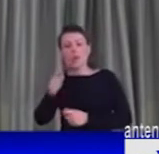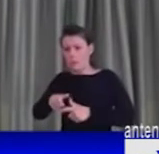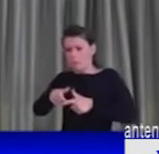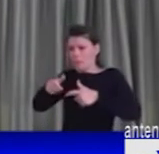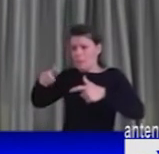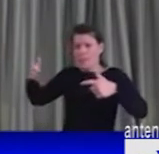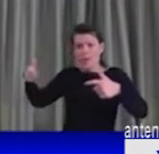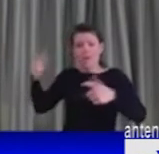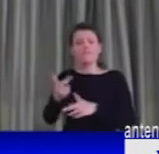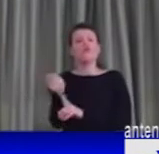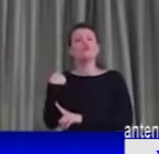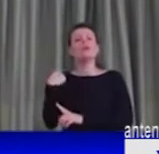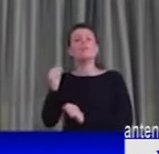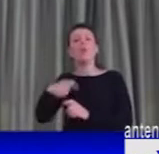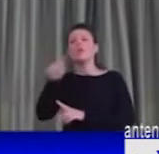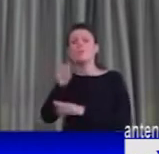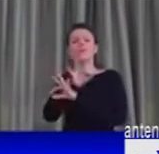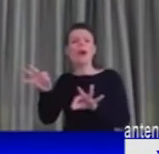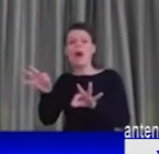erano stati processati